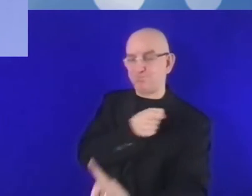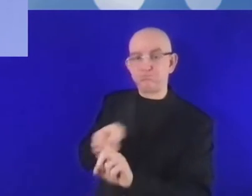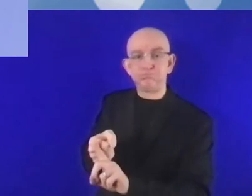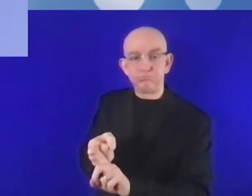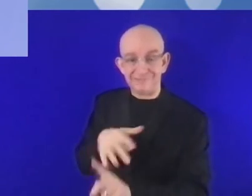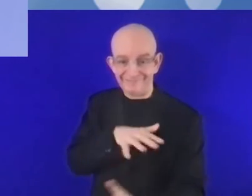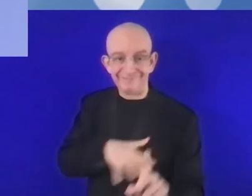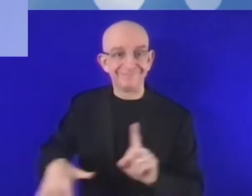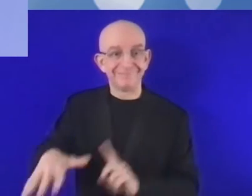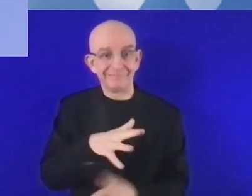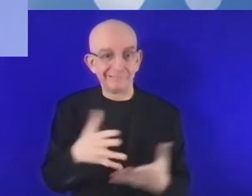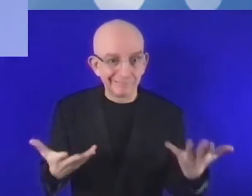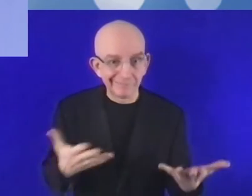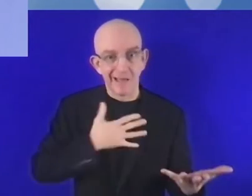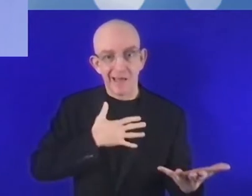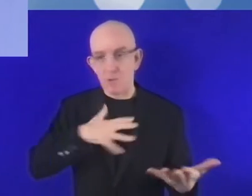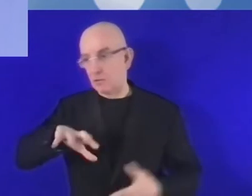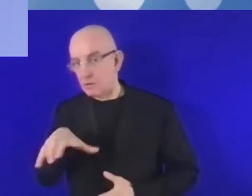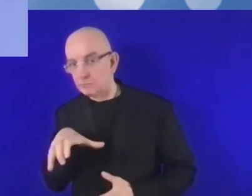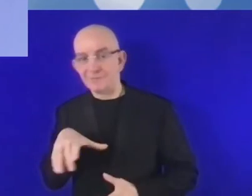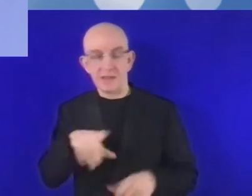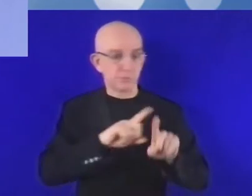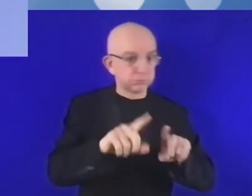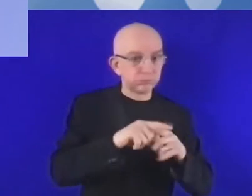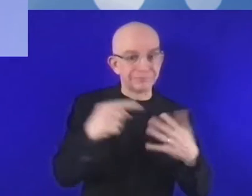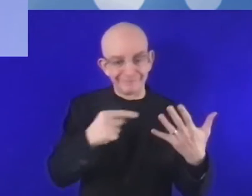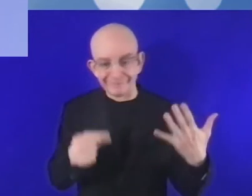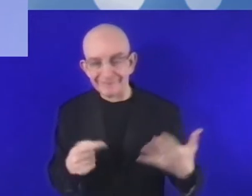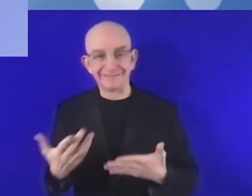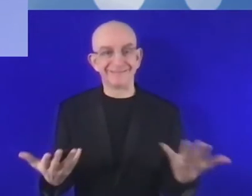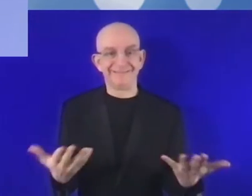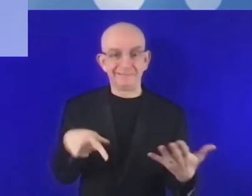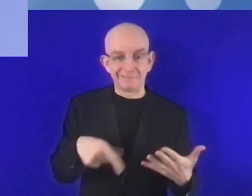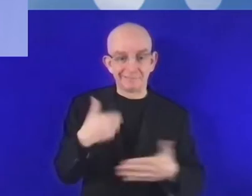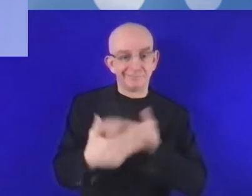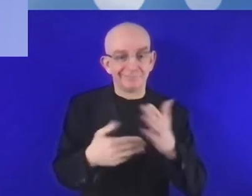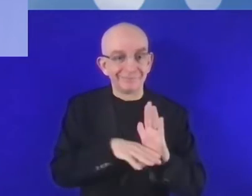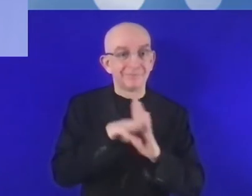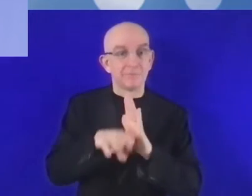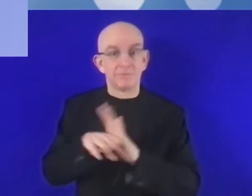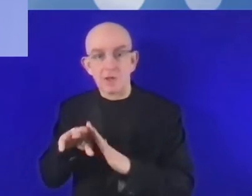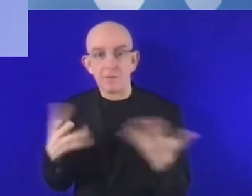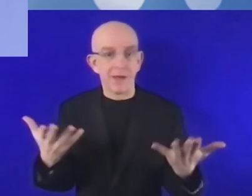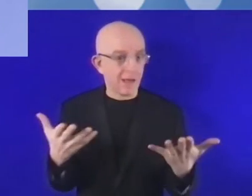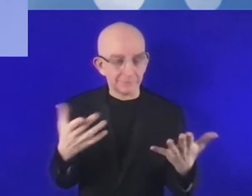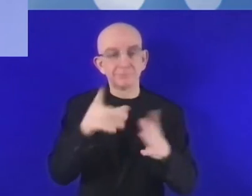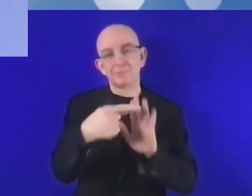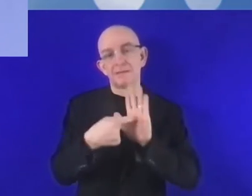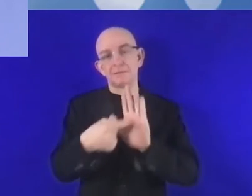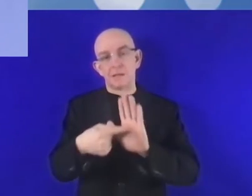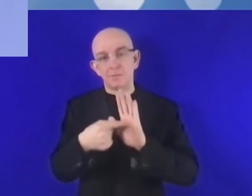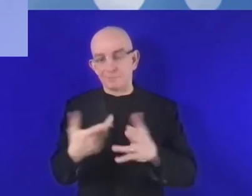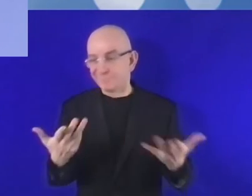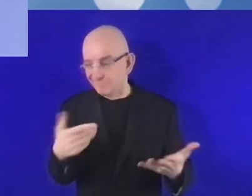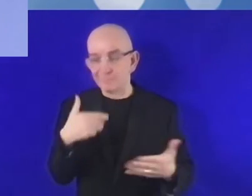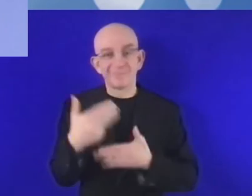к сожалению, мы не сможем воспользоваться важнейшими возможностями для развития,